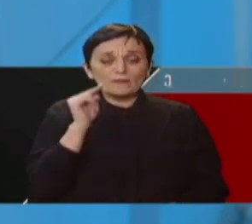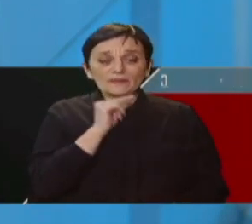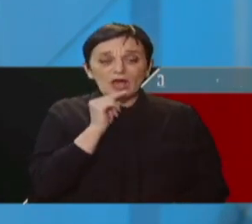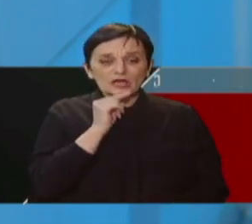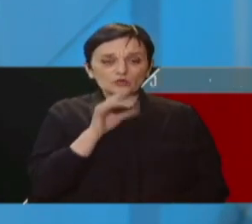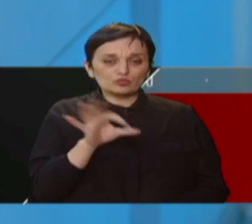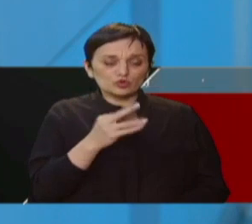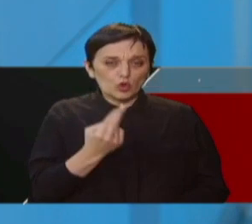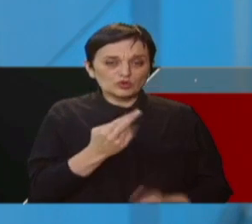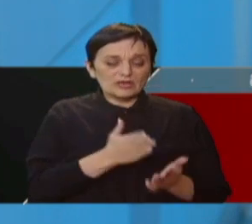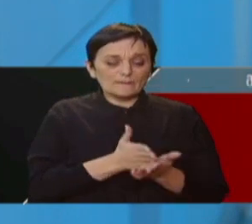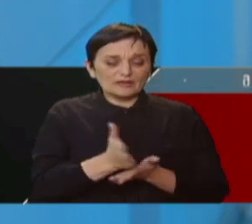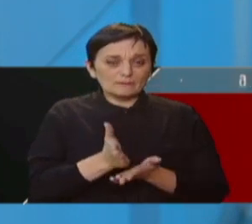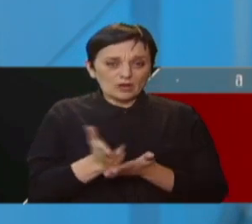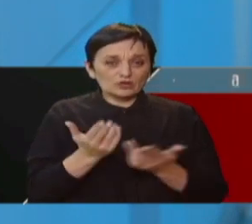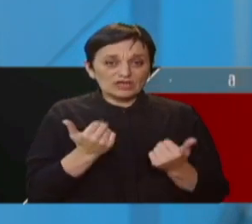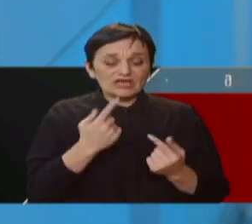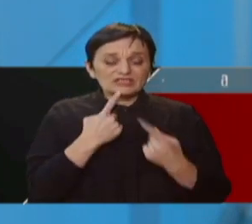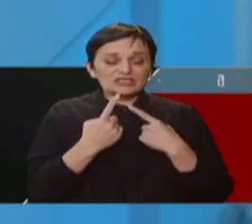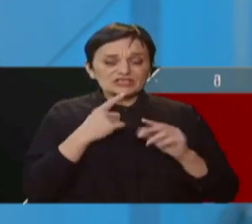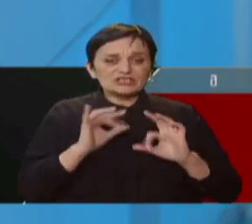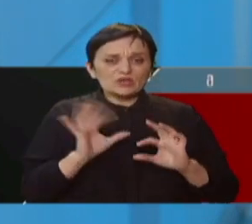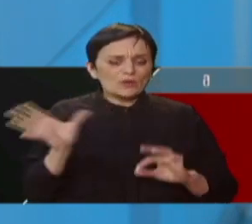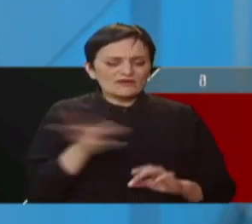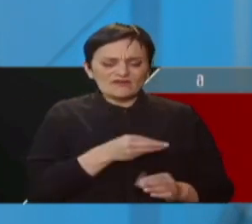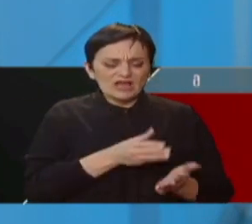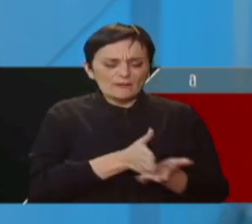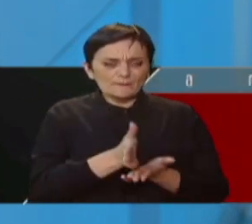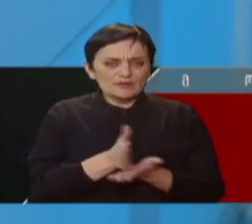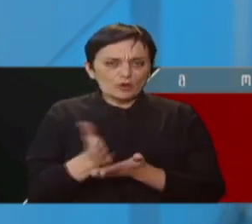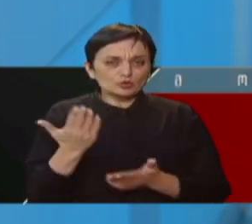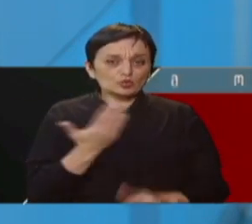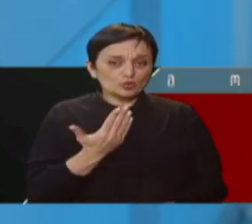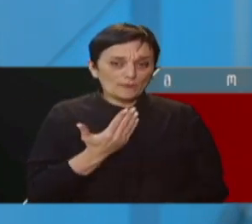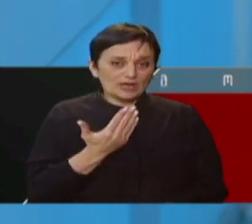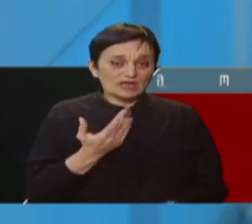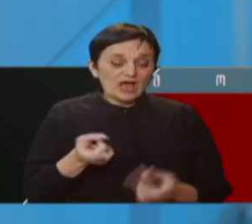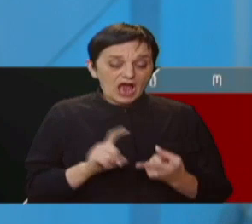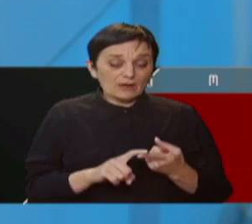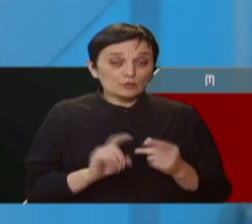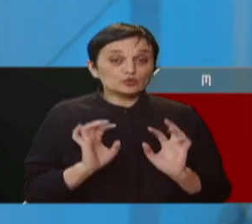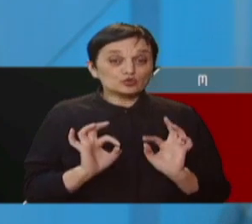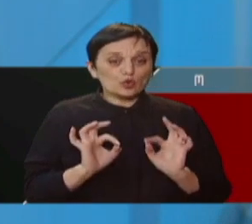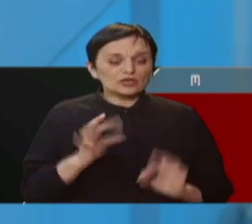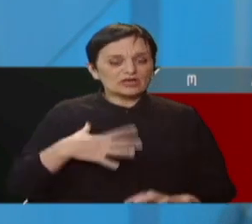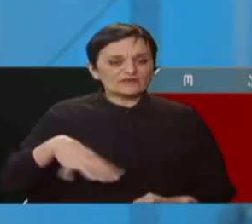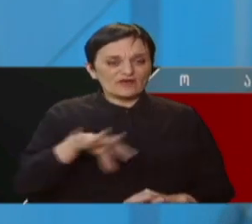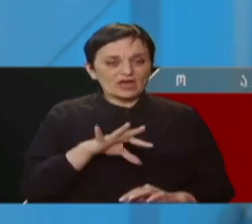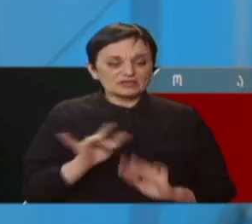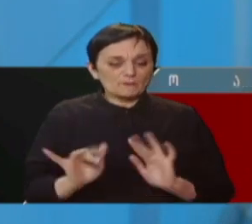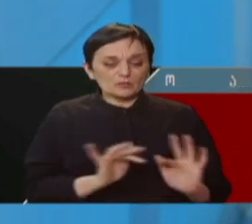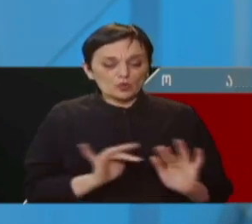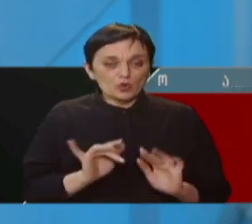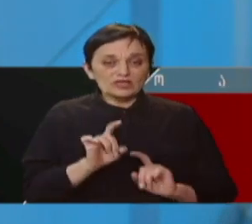კური სოციალური მიმართულებით და ისაუბრა თითქმის ყველა მიმართულებაზე, რომელიც ეხება სწორედ ქვეყანაში მიმდინარე